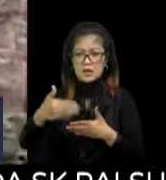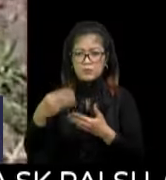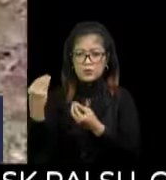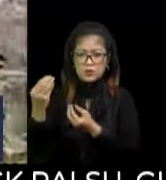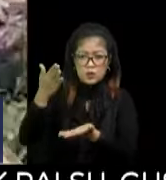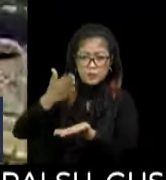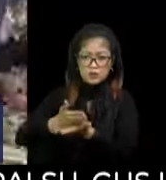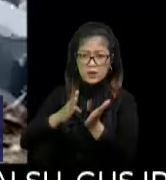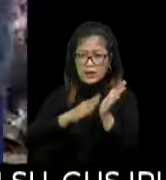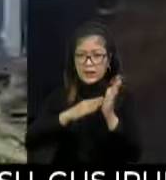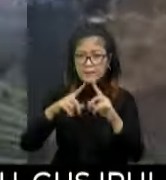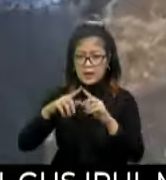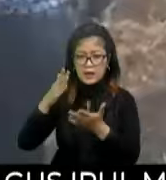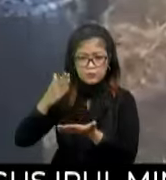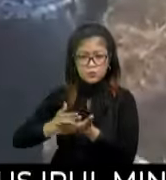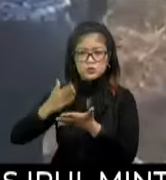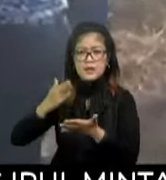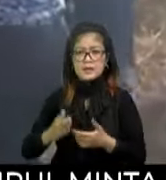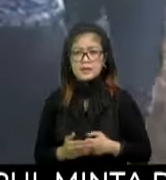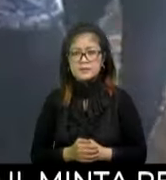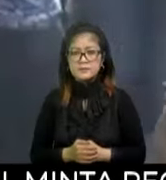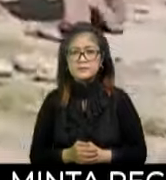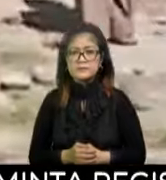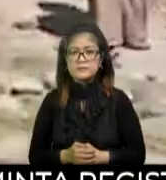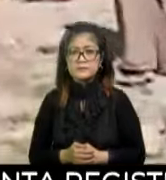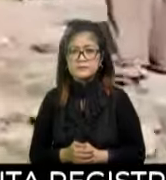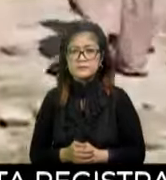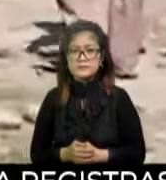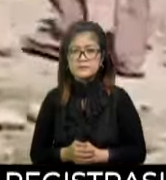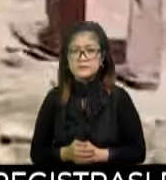jadi Pasaman Barat Sumatera Barat Budi Sunandar news melaporkan